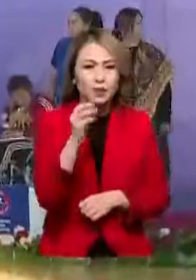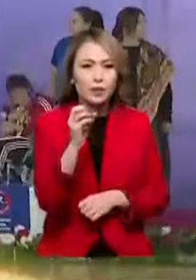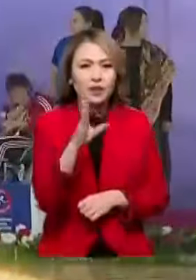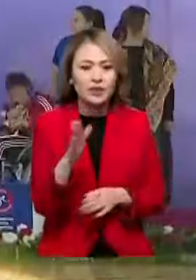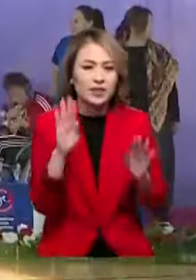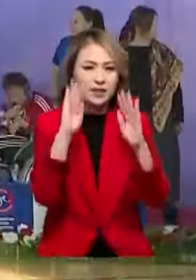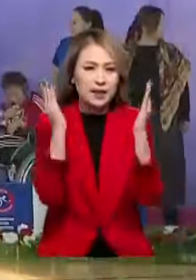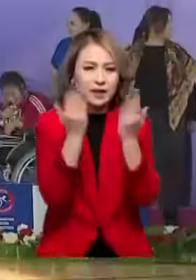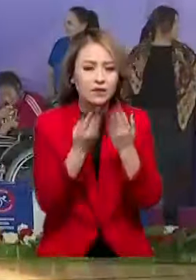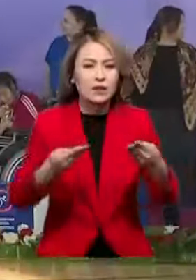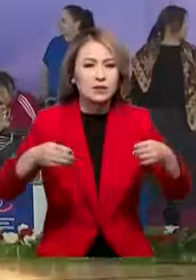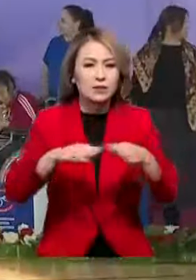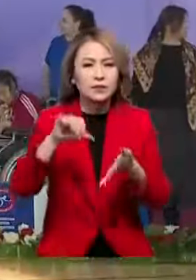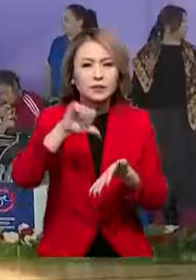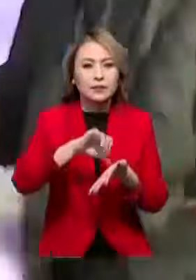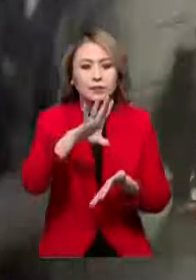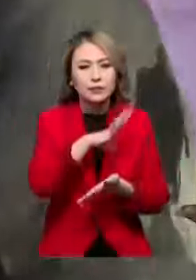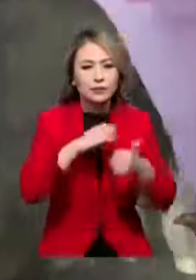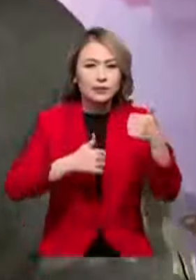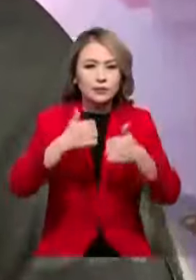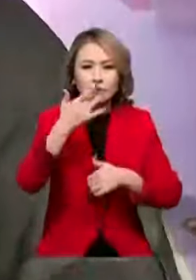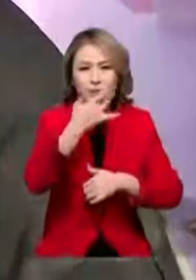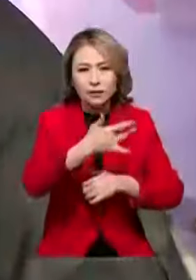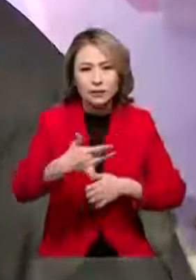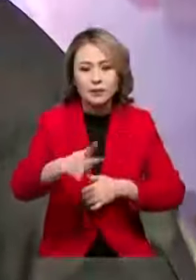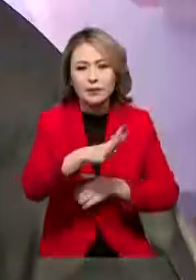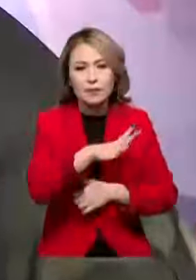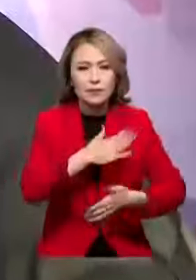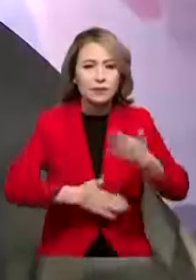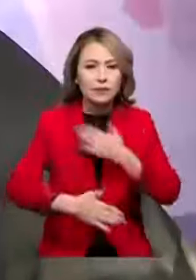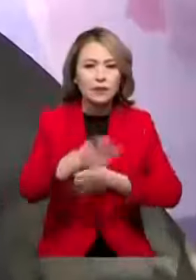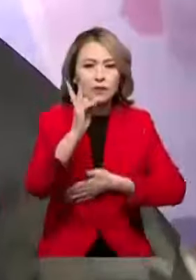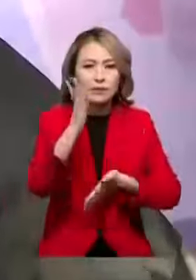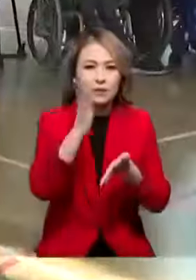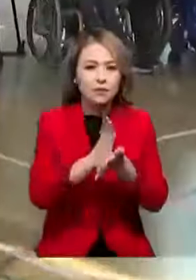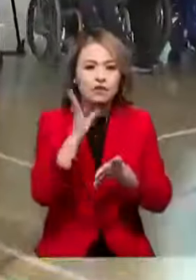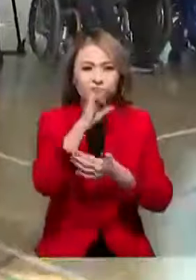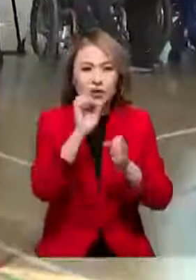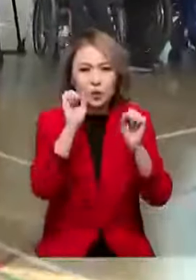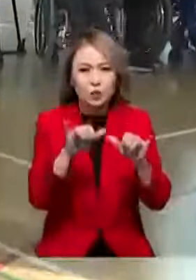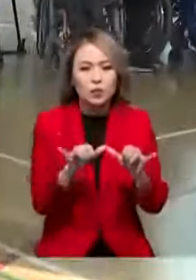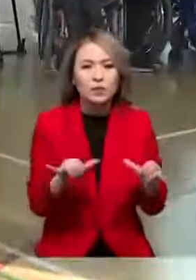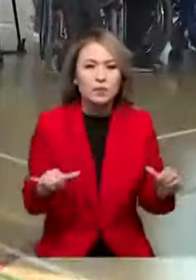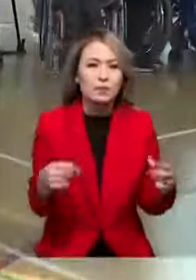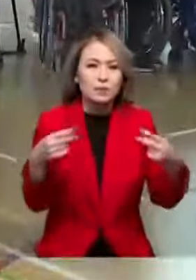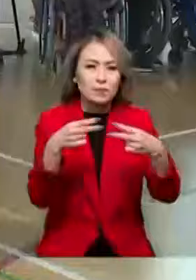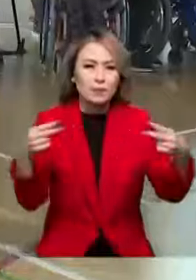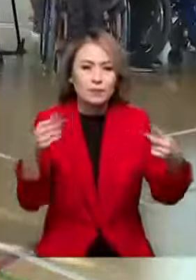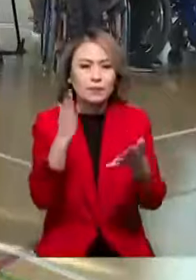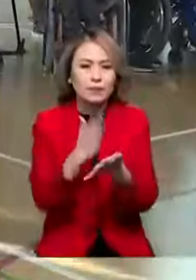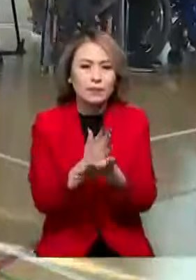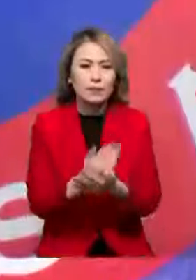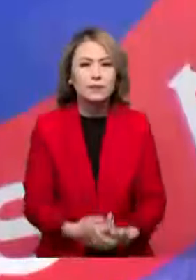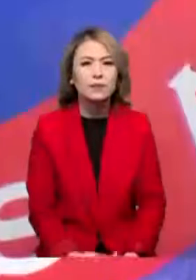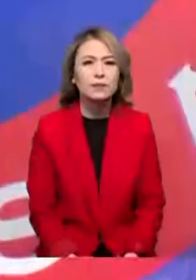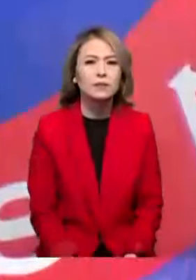қатысып жүлдегерлерді құттықтады. Инклюзивті саясаттың нәтижесінде мүгедектігі бар жандар мүмкіндігі молайып, тең құқығы қалыптасып келе жатқанын